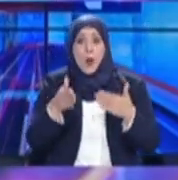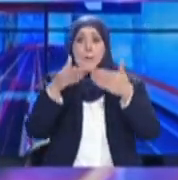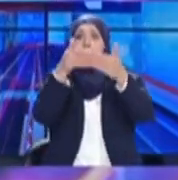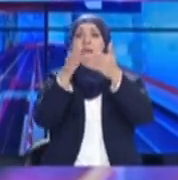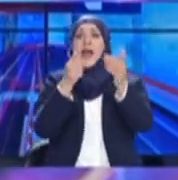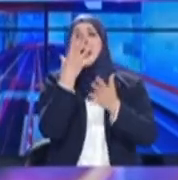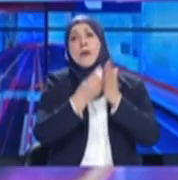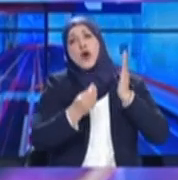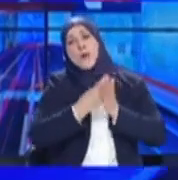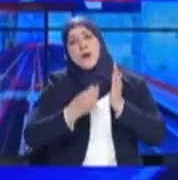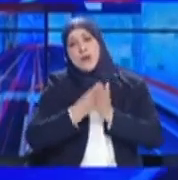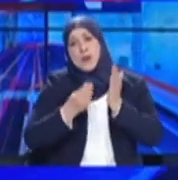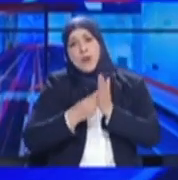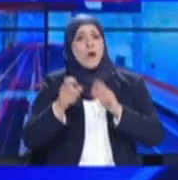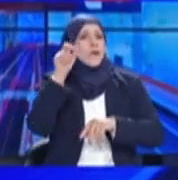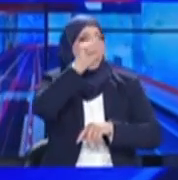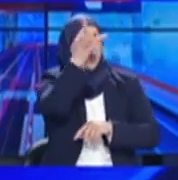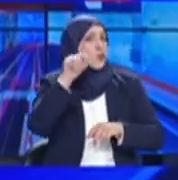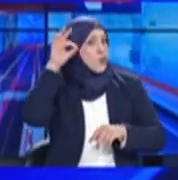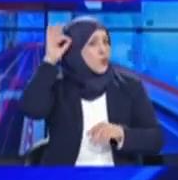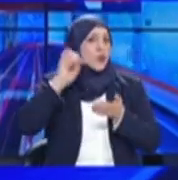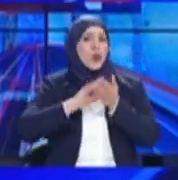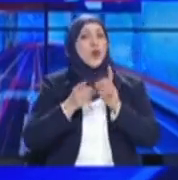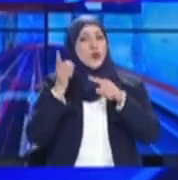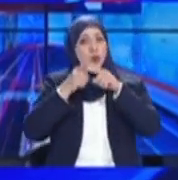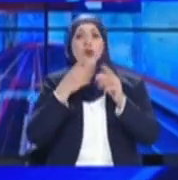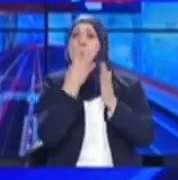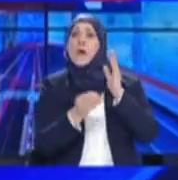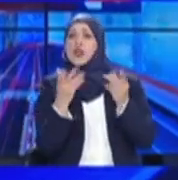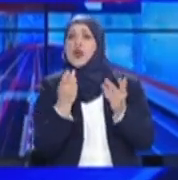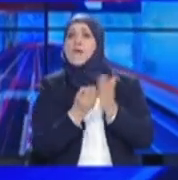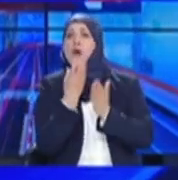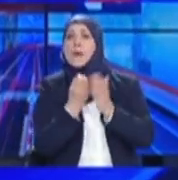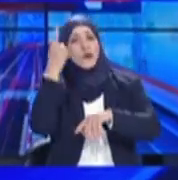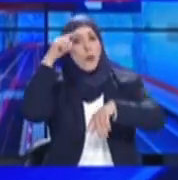لم يتم توفير ولم يتم توعيه الاعوان و م امام وضعيه